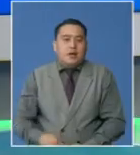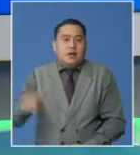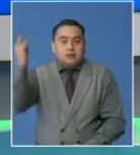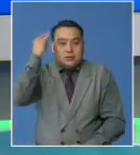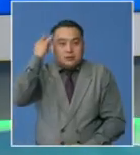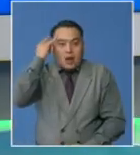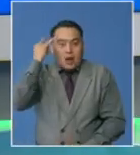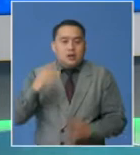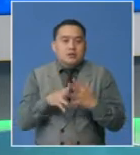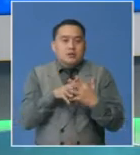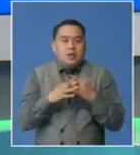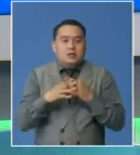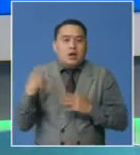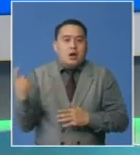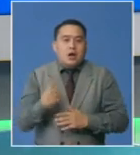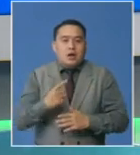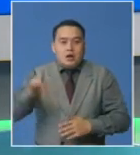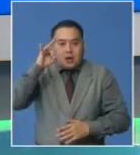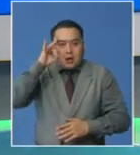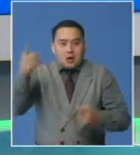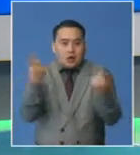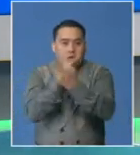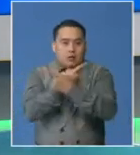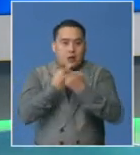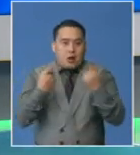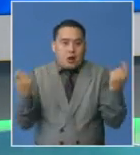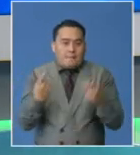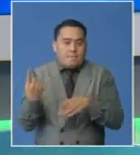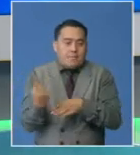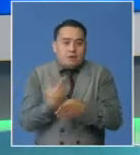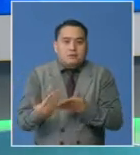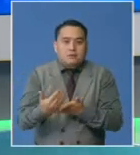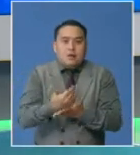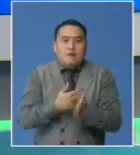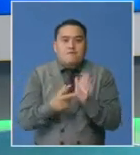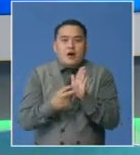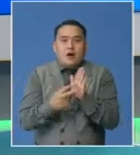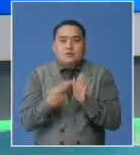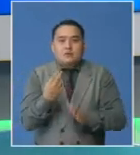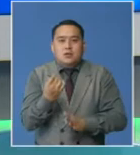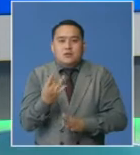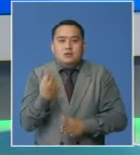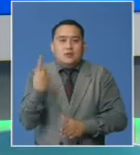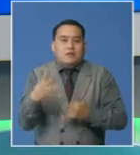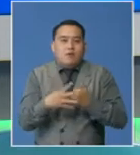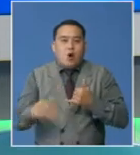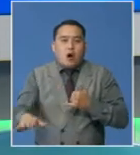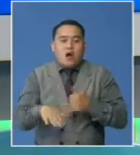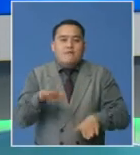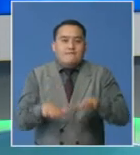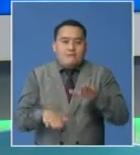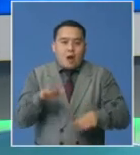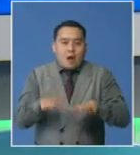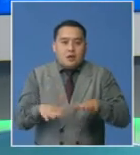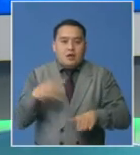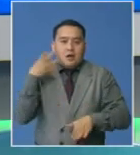Сарканские свекловоды заявляют рекорд. Хозяйство Бакалы Баужан по первым собирает урожай по 800 центнеров с гектара. Ну а вес отдельно